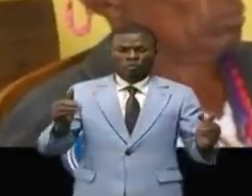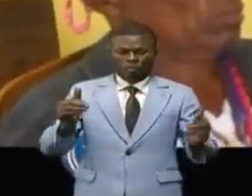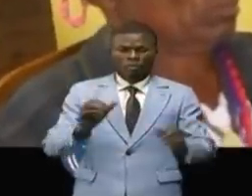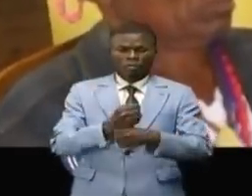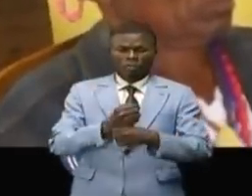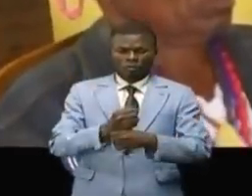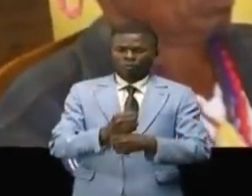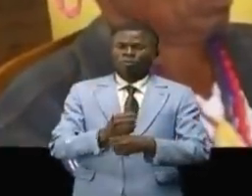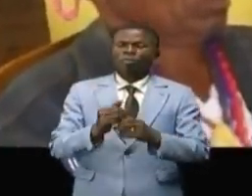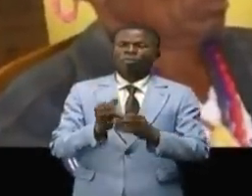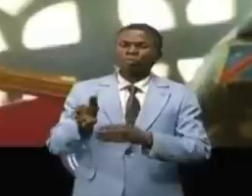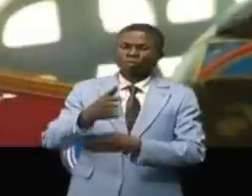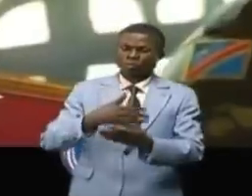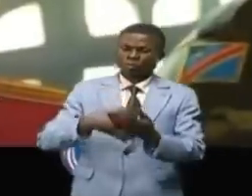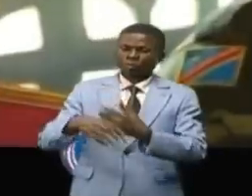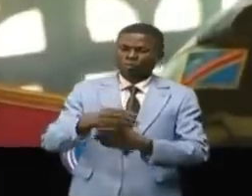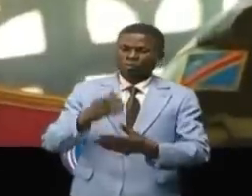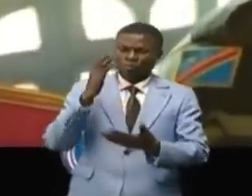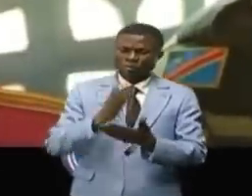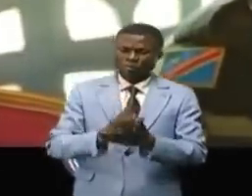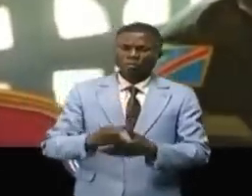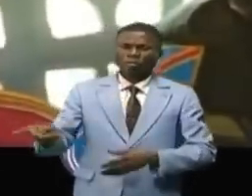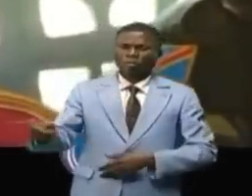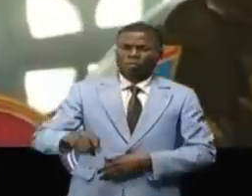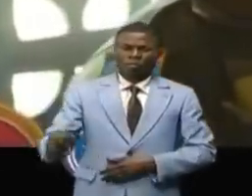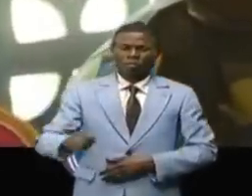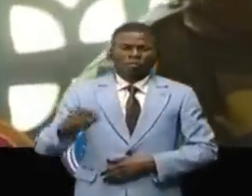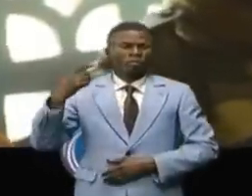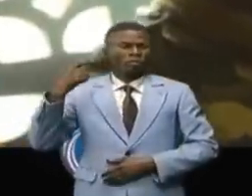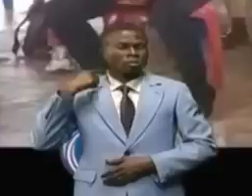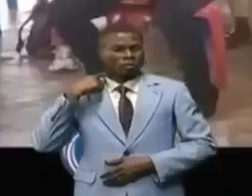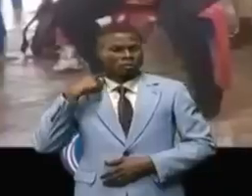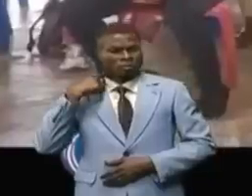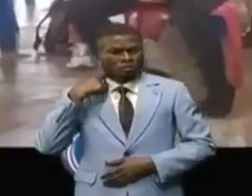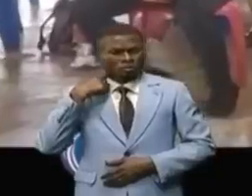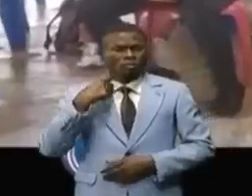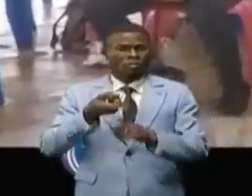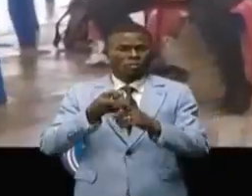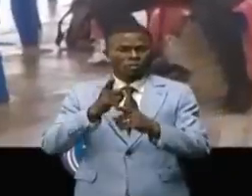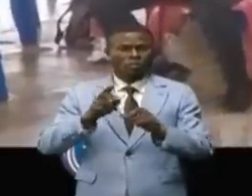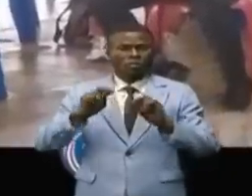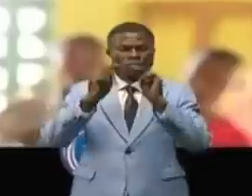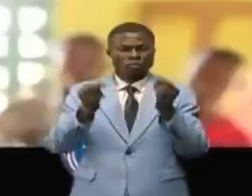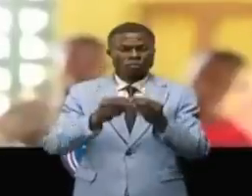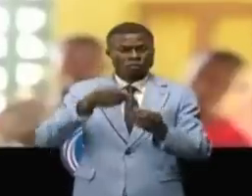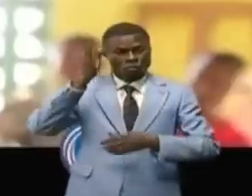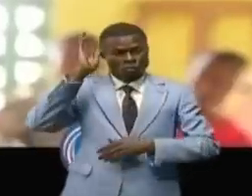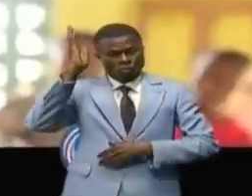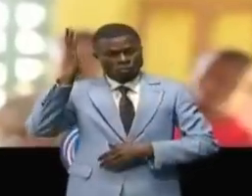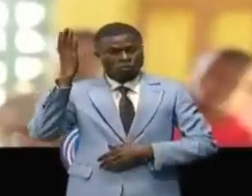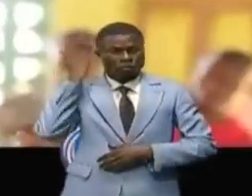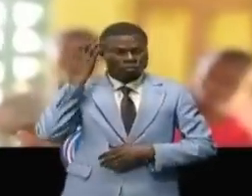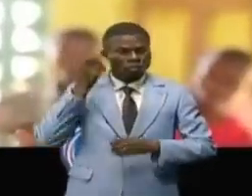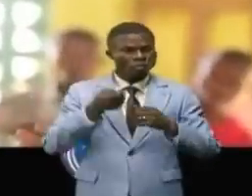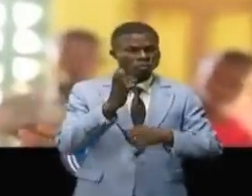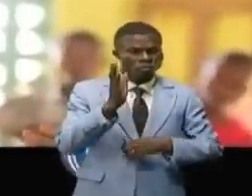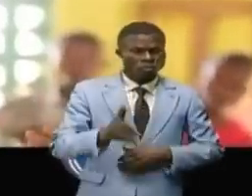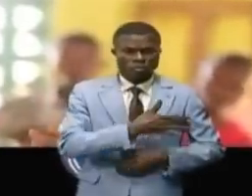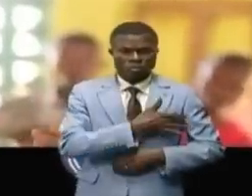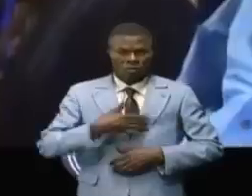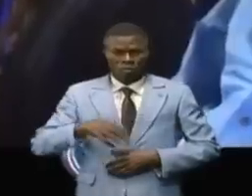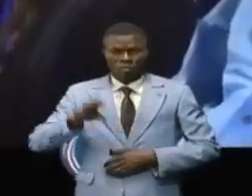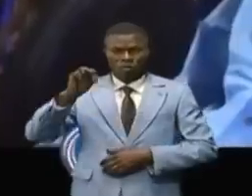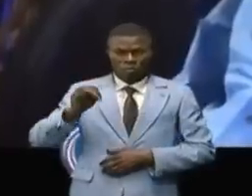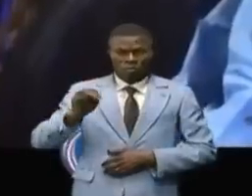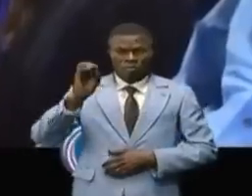rétablir l'autorité de l'État dans le territoire de King et les popo Kabaka meurtri par les miliciens mougondo le général major Jonas a eu des